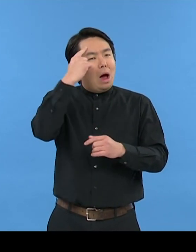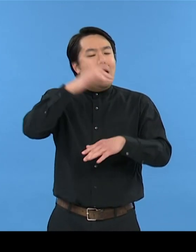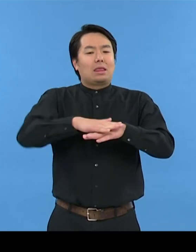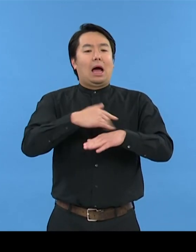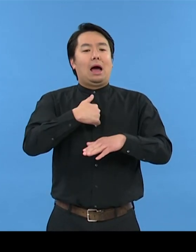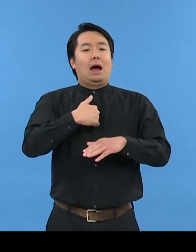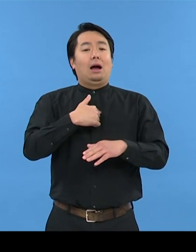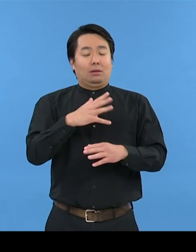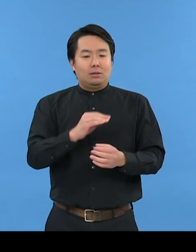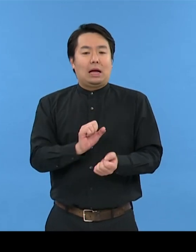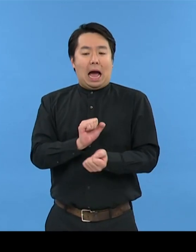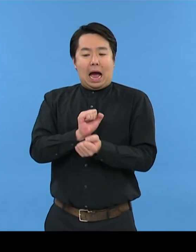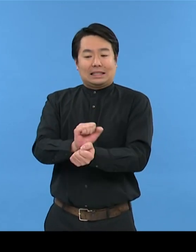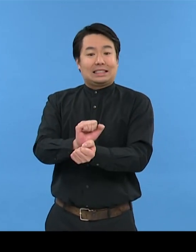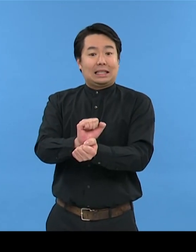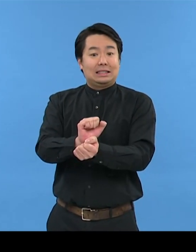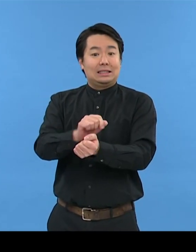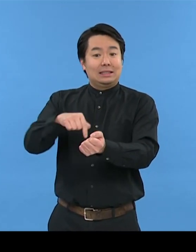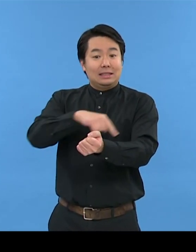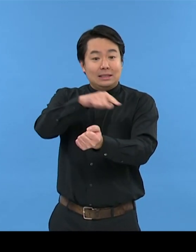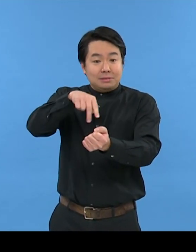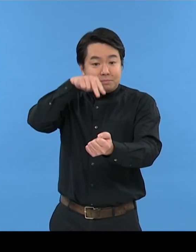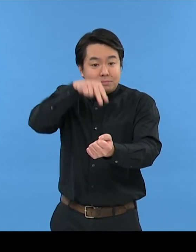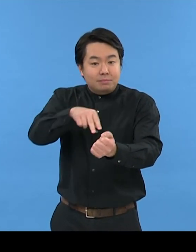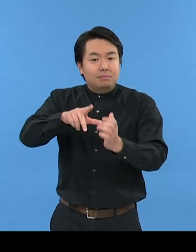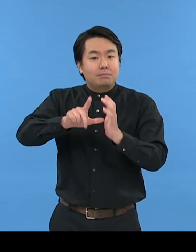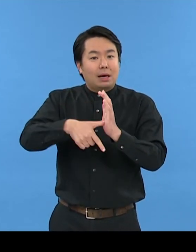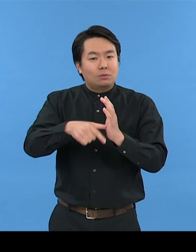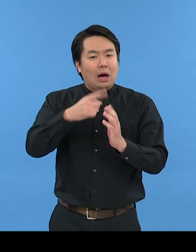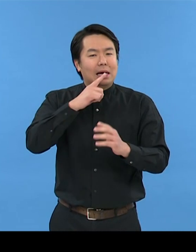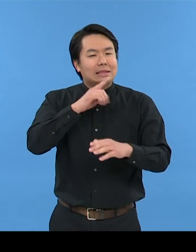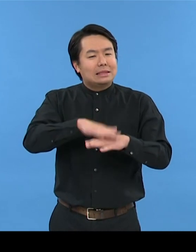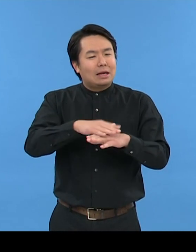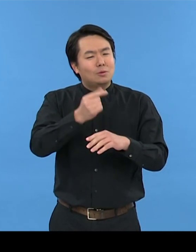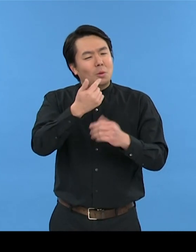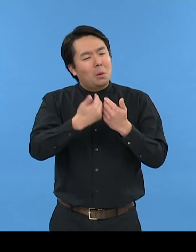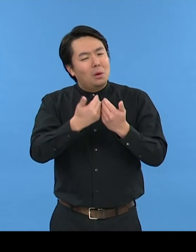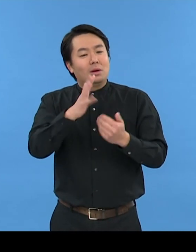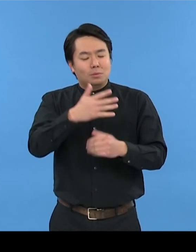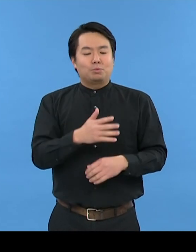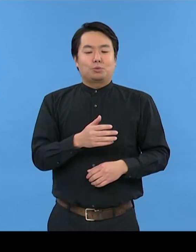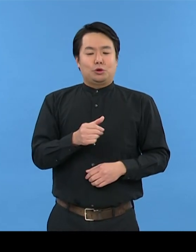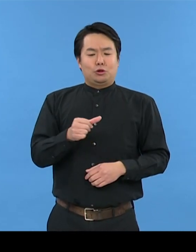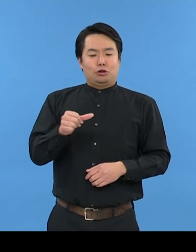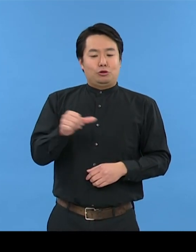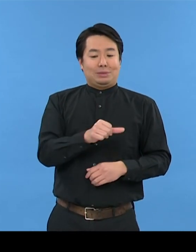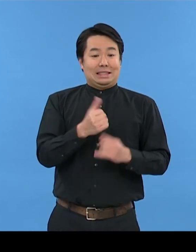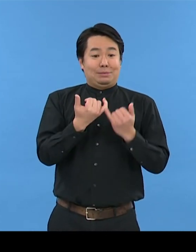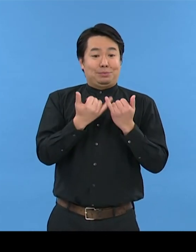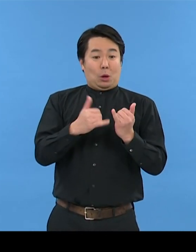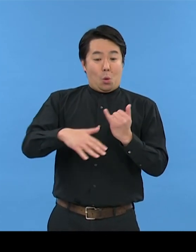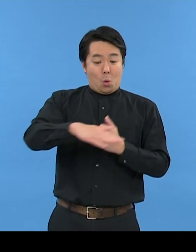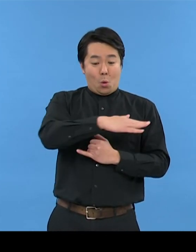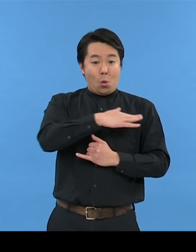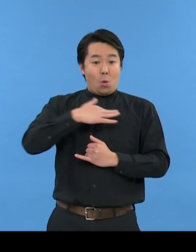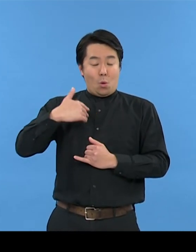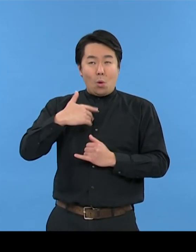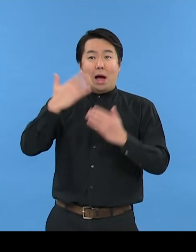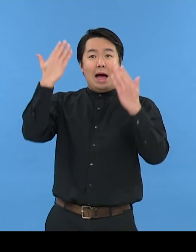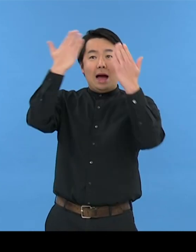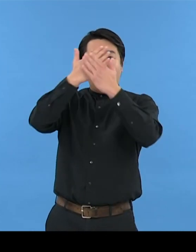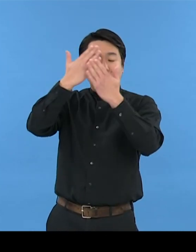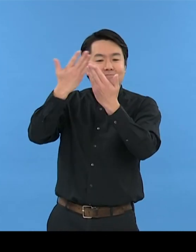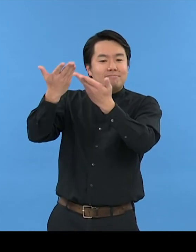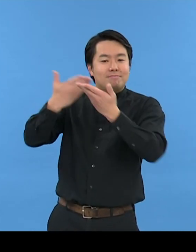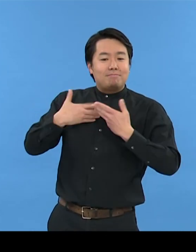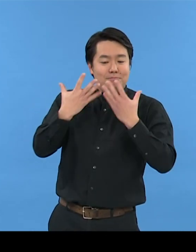ということを捉えた時にちょっと語弊の被害方もあるかもしれませんが罪人である恵みのもとにある人間と